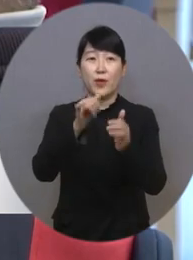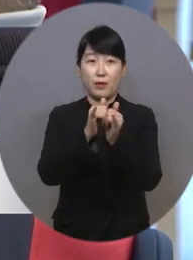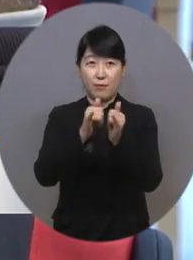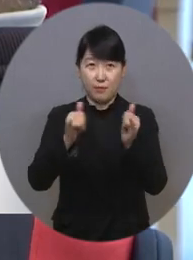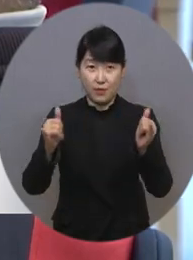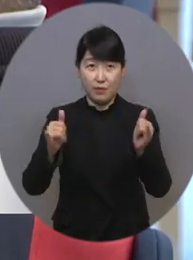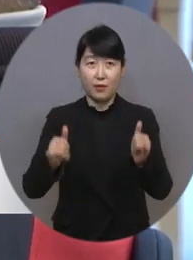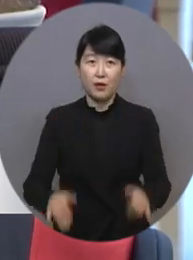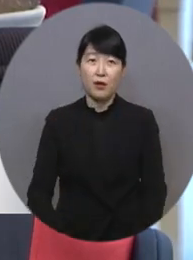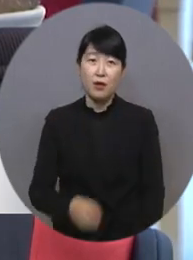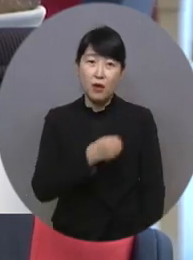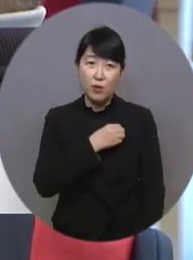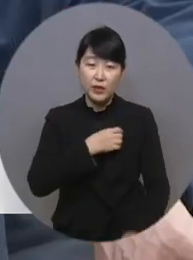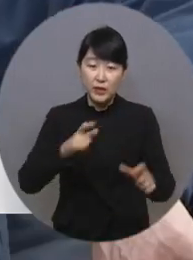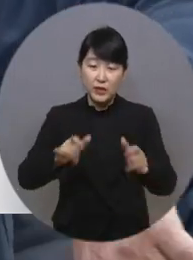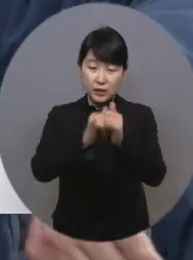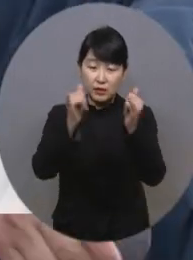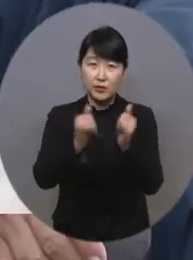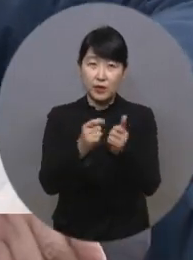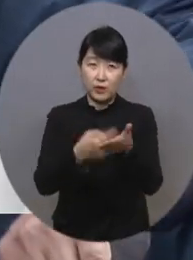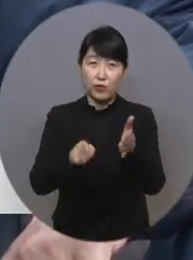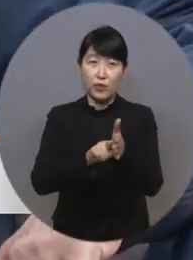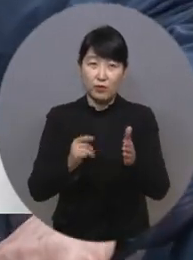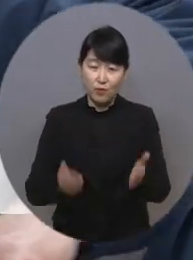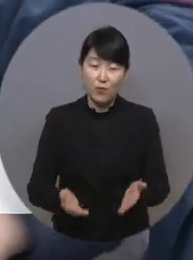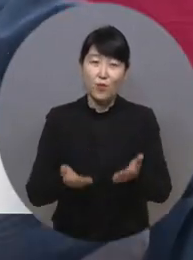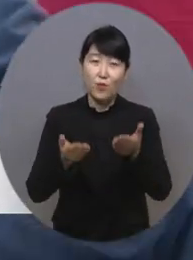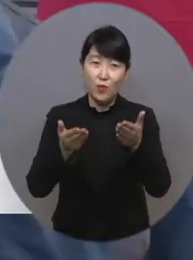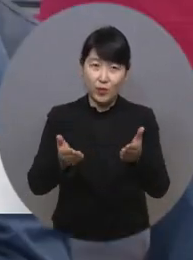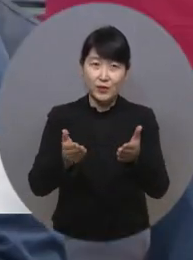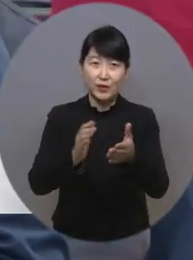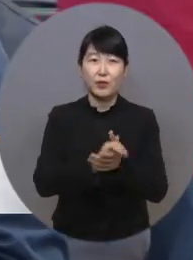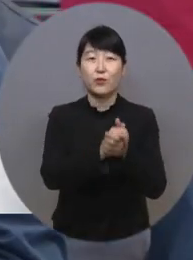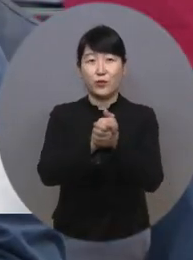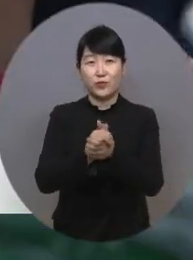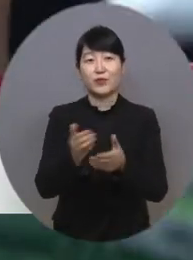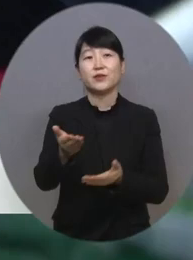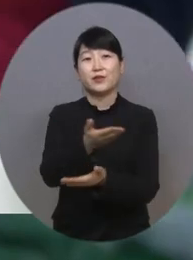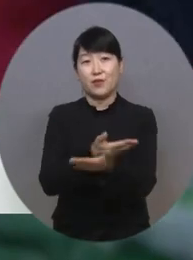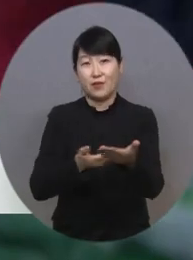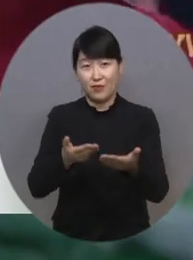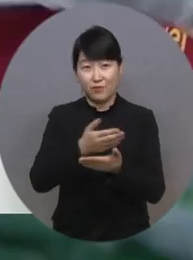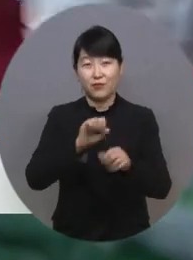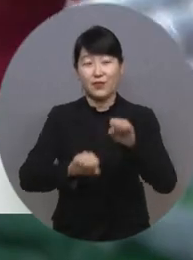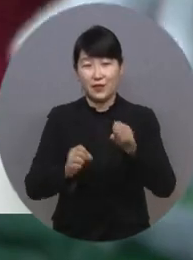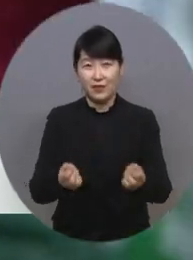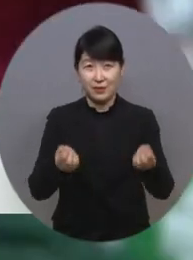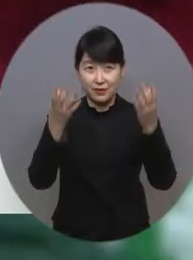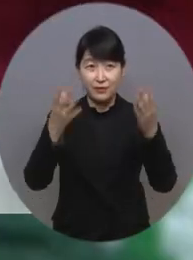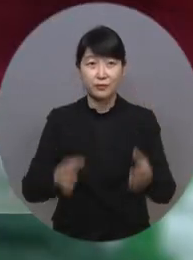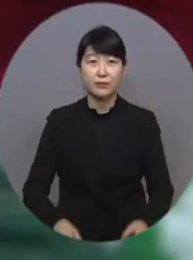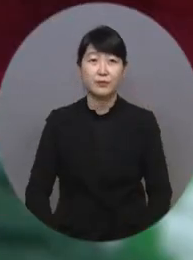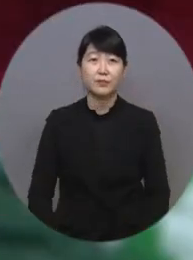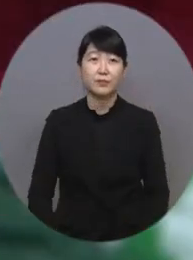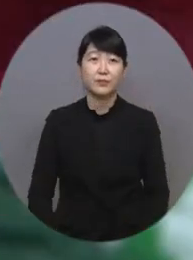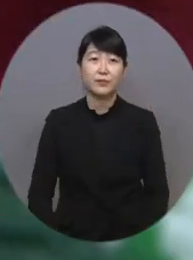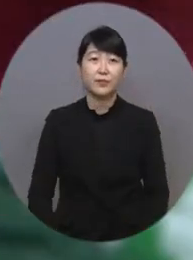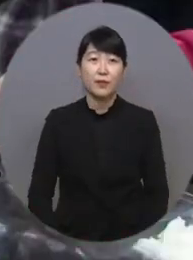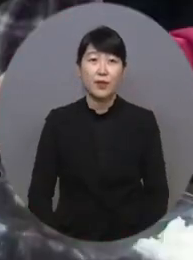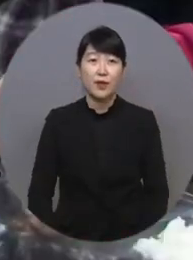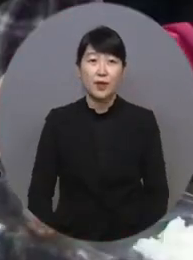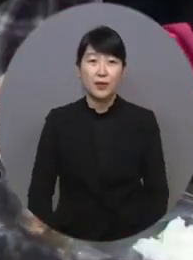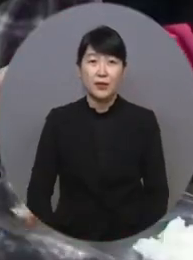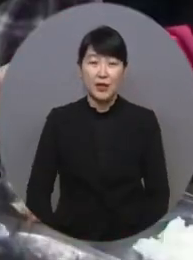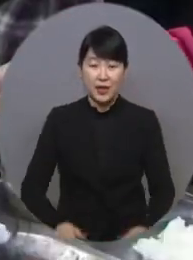회원들이 지역사회에 봉사함으로써 따뜻한 온정을 전하는 데에 목적을 두고 행사가 진행되었습니다. 식판에